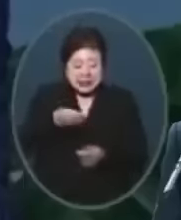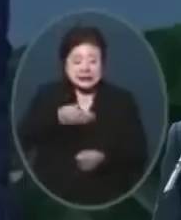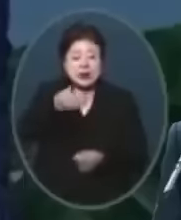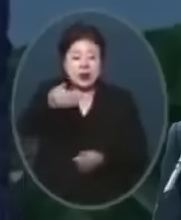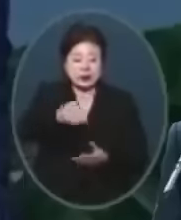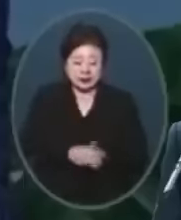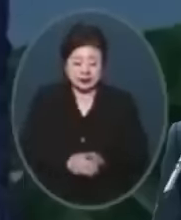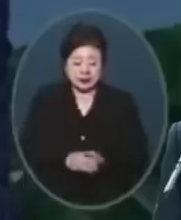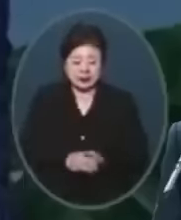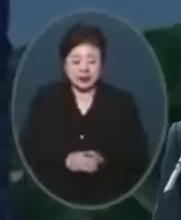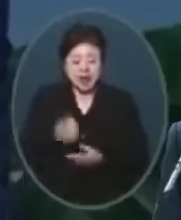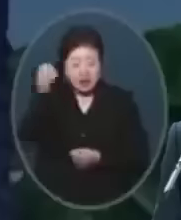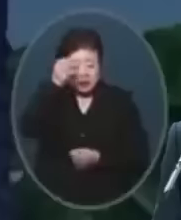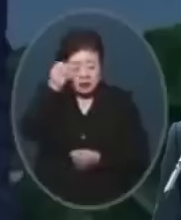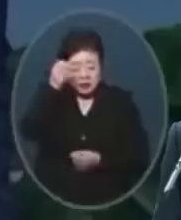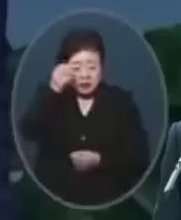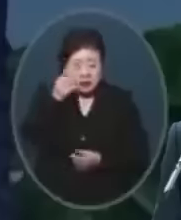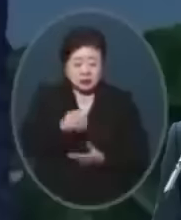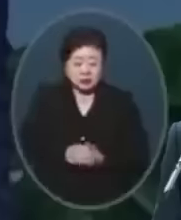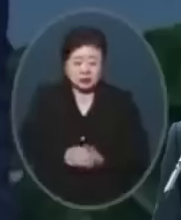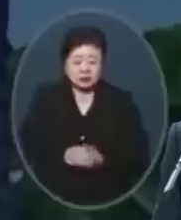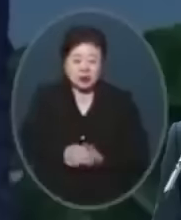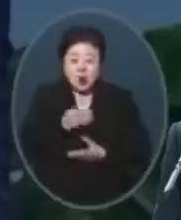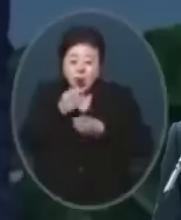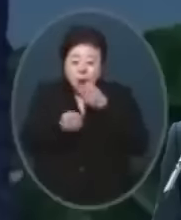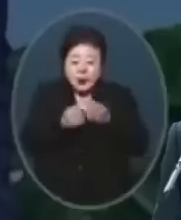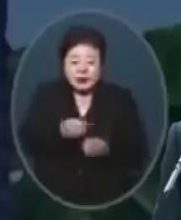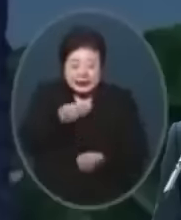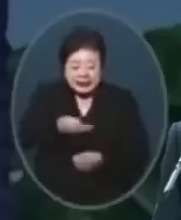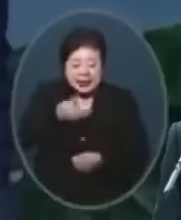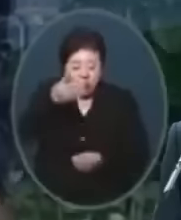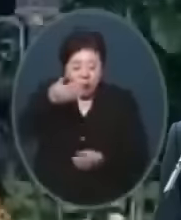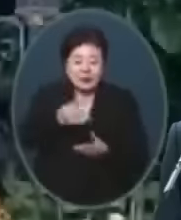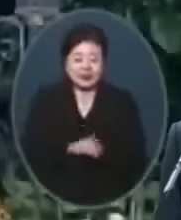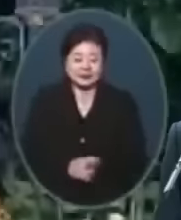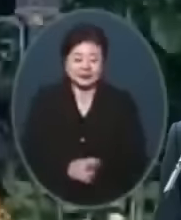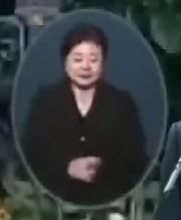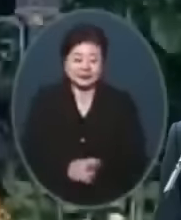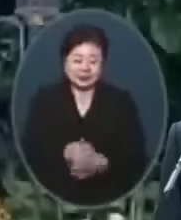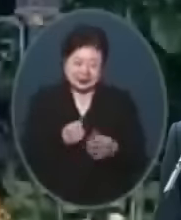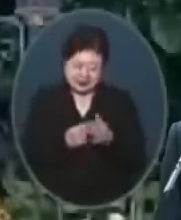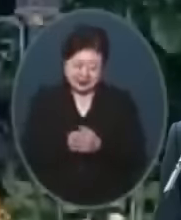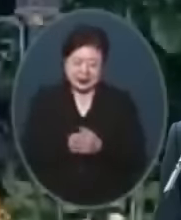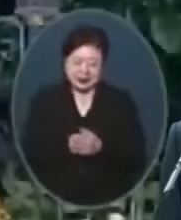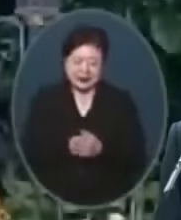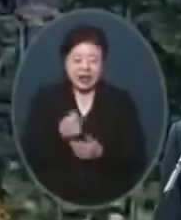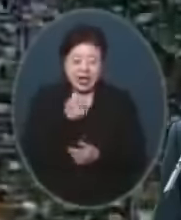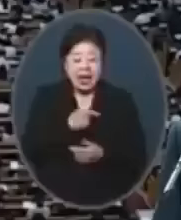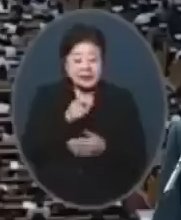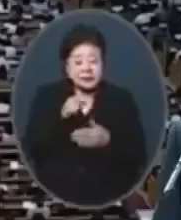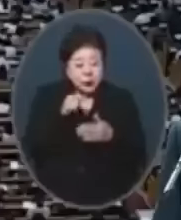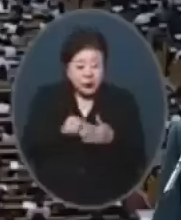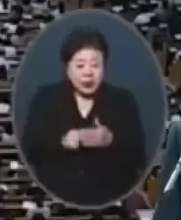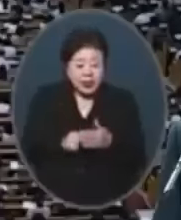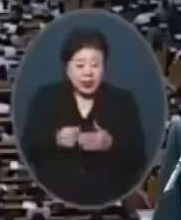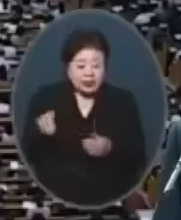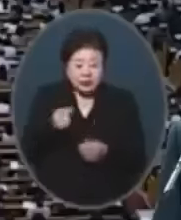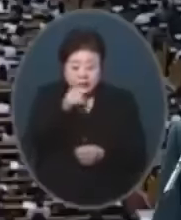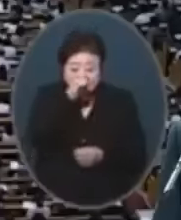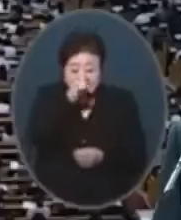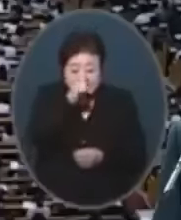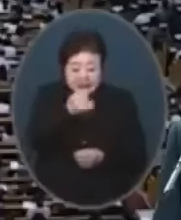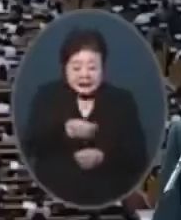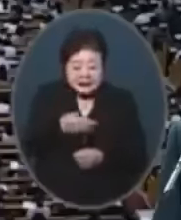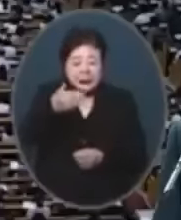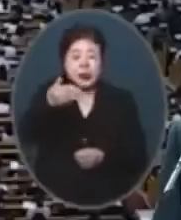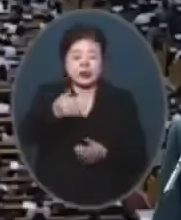4차원이요 성령 입술로 고백하는 것이 4차원인 것입니다. 그러므로 우리 가슴 속에 품고 있는 이